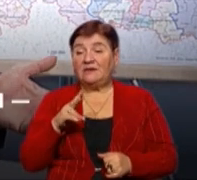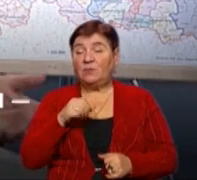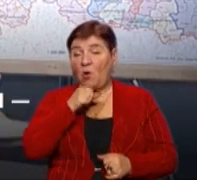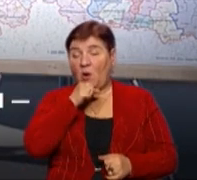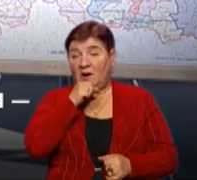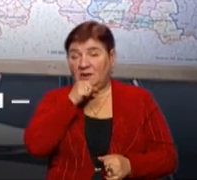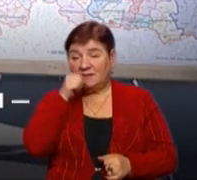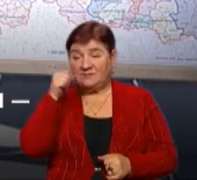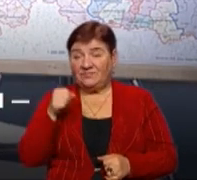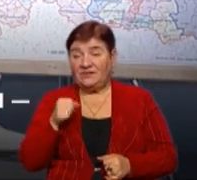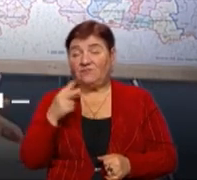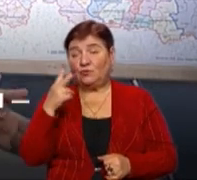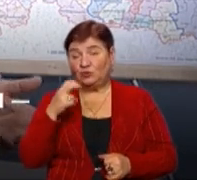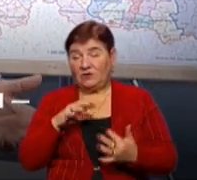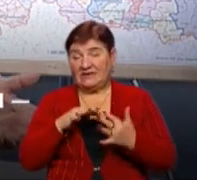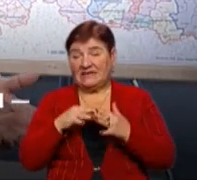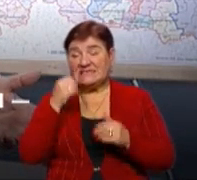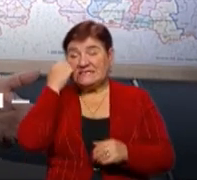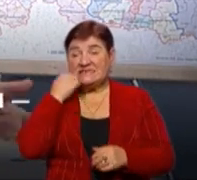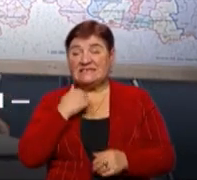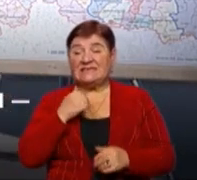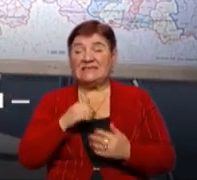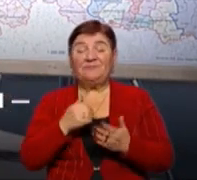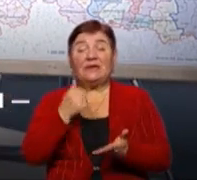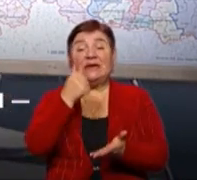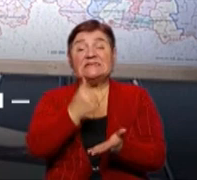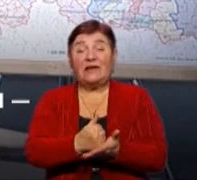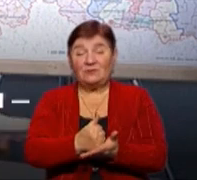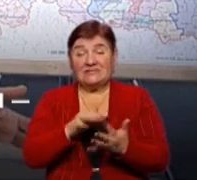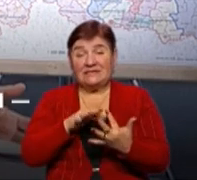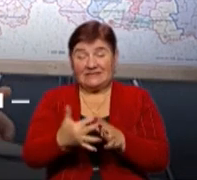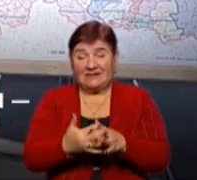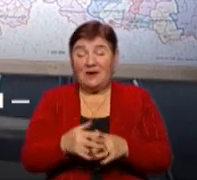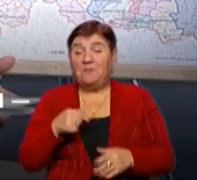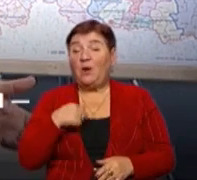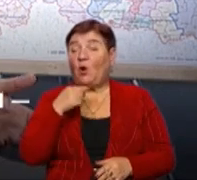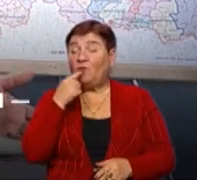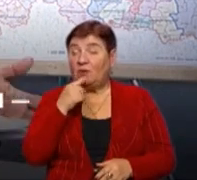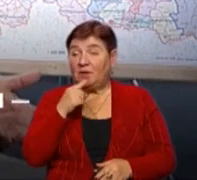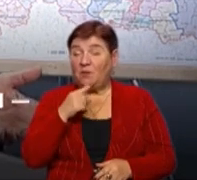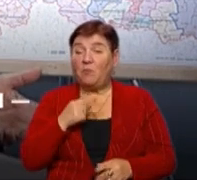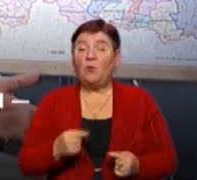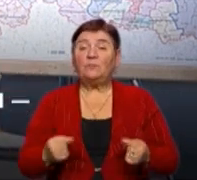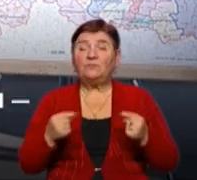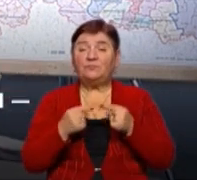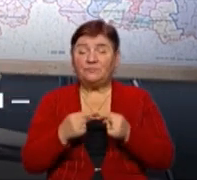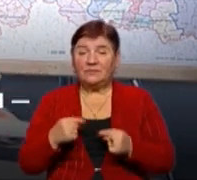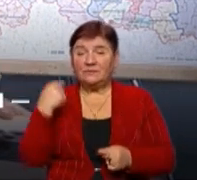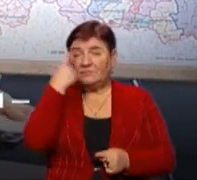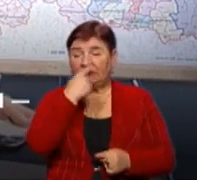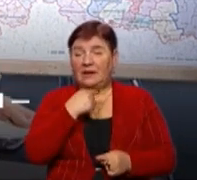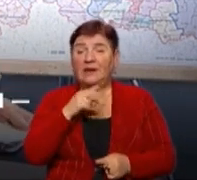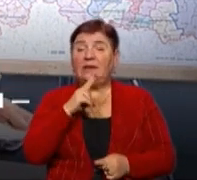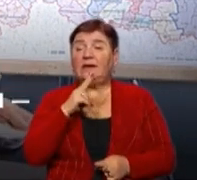сіл, яких значно більше, близько 200. Таким чином ми говоримо про посадовців, про конкретних фізичних осіб,